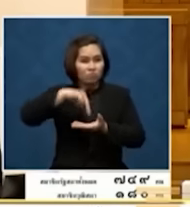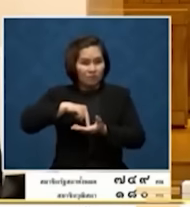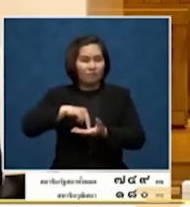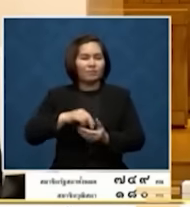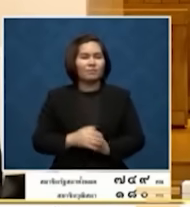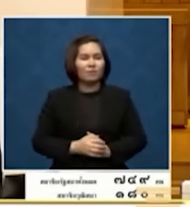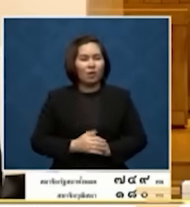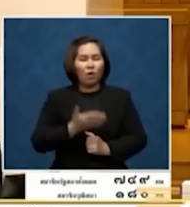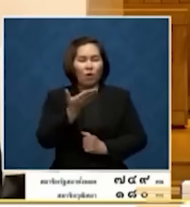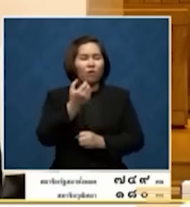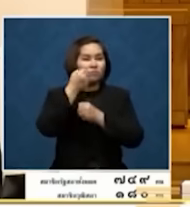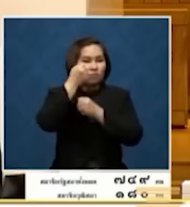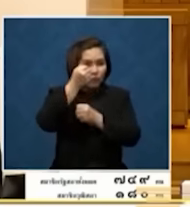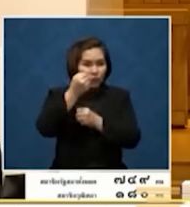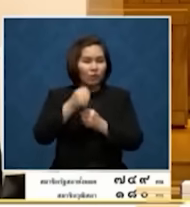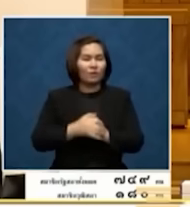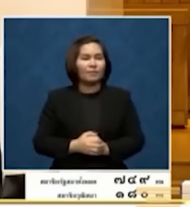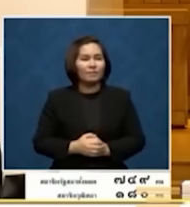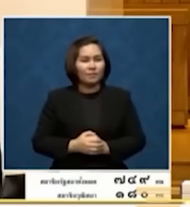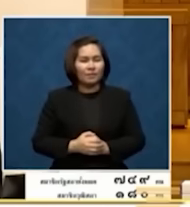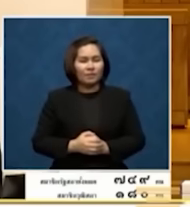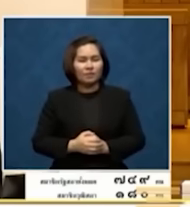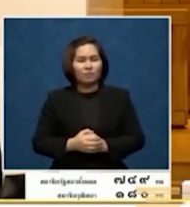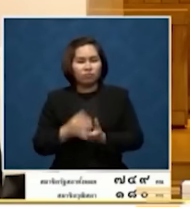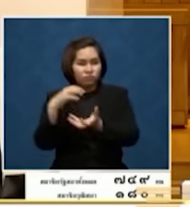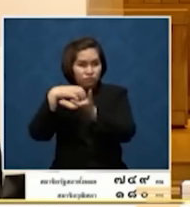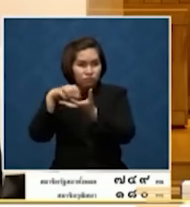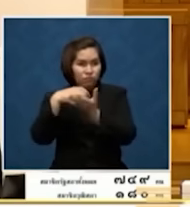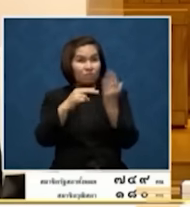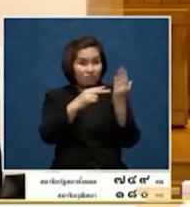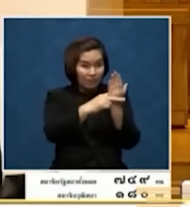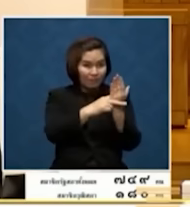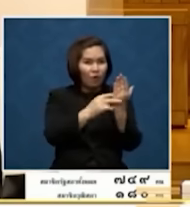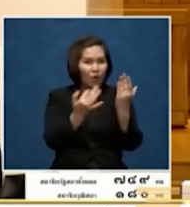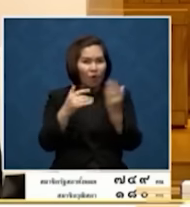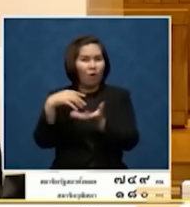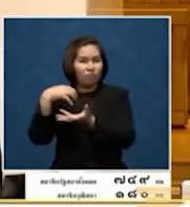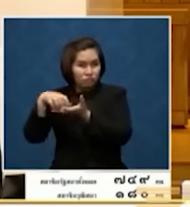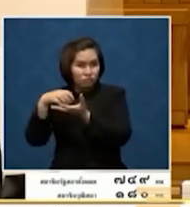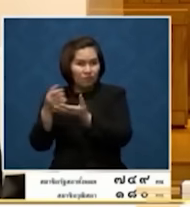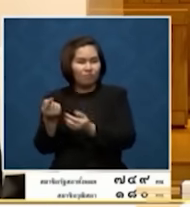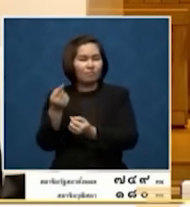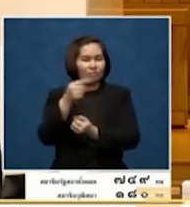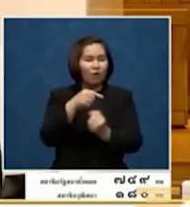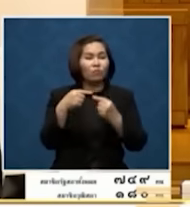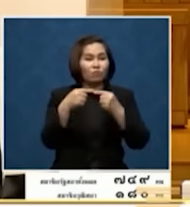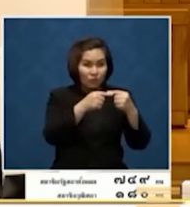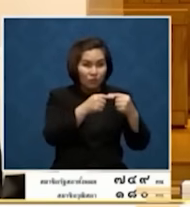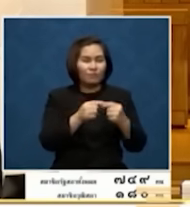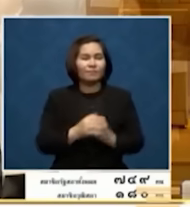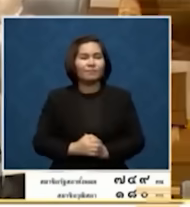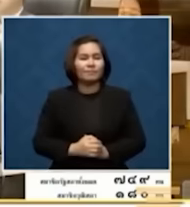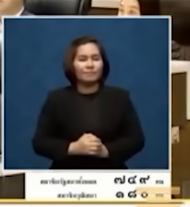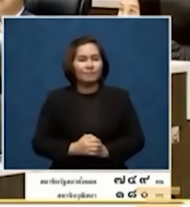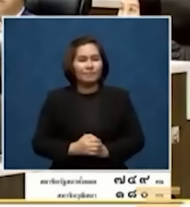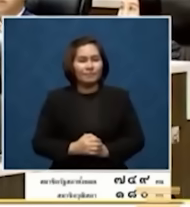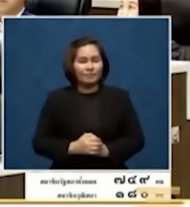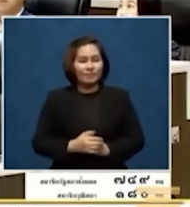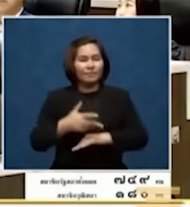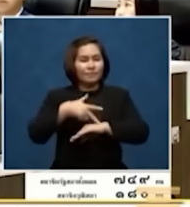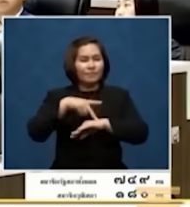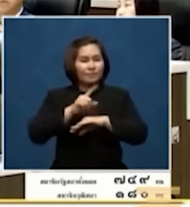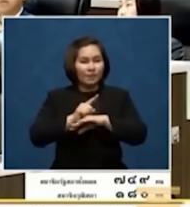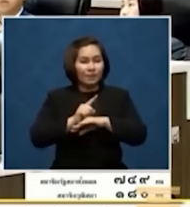ม่ได้ทำตามยติมันไม่ได้เป็นข้อบังคับของสภานะคุณอัครเดชก็ชี้แจงน